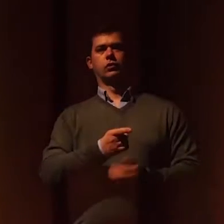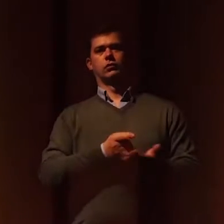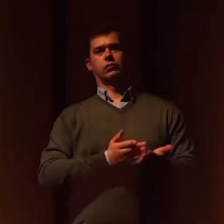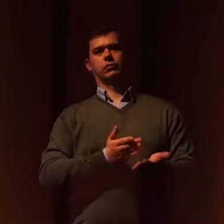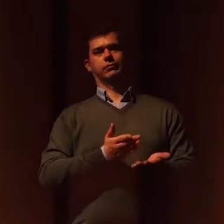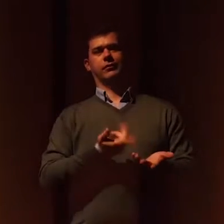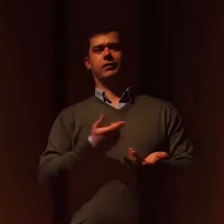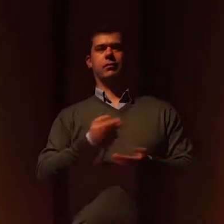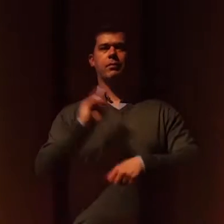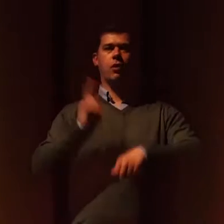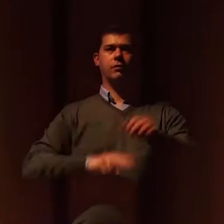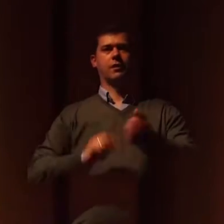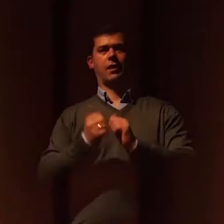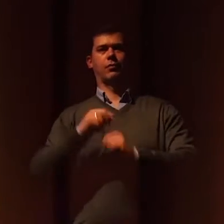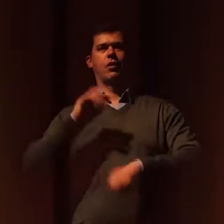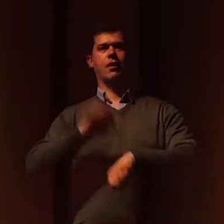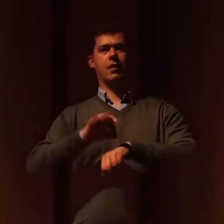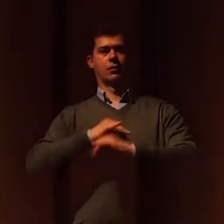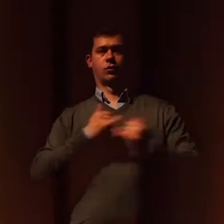instytucjom nam